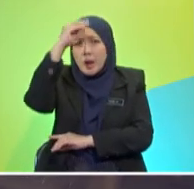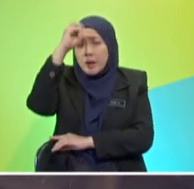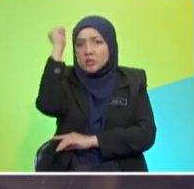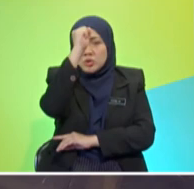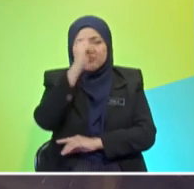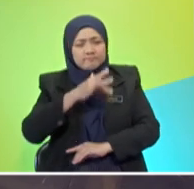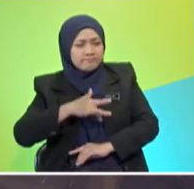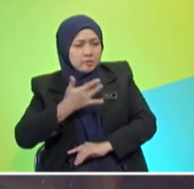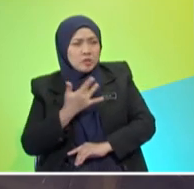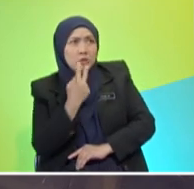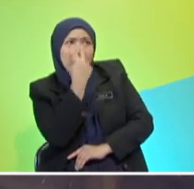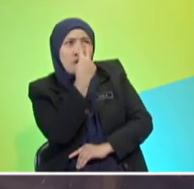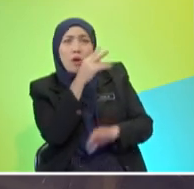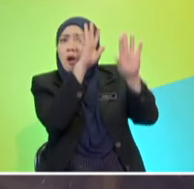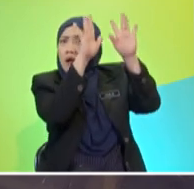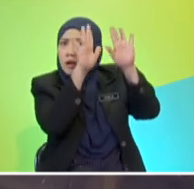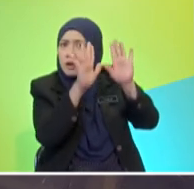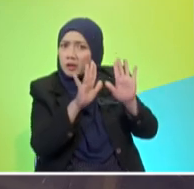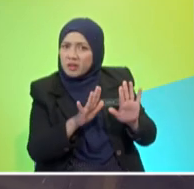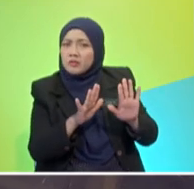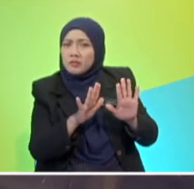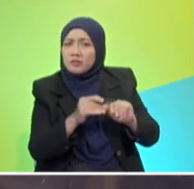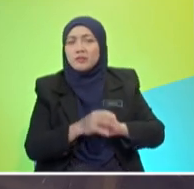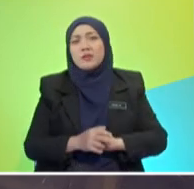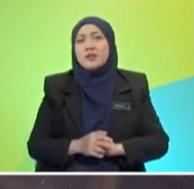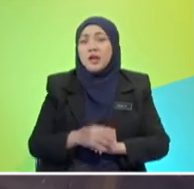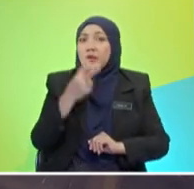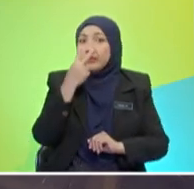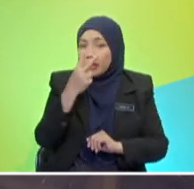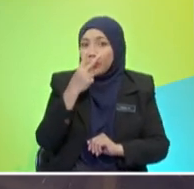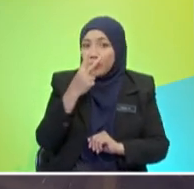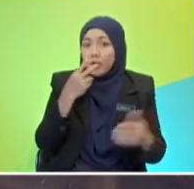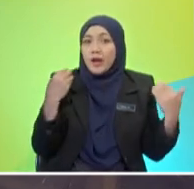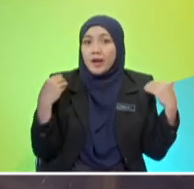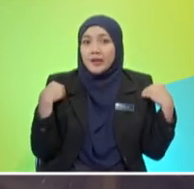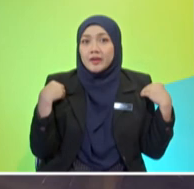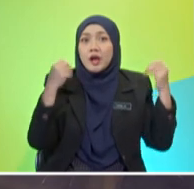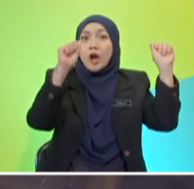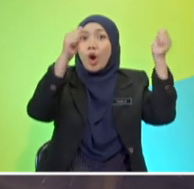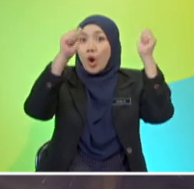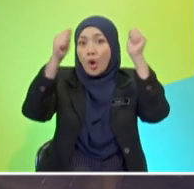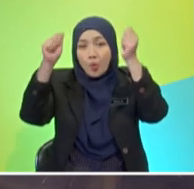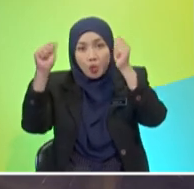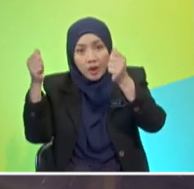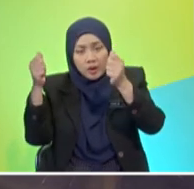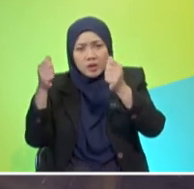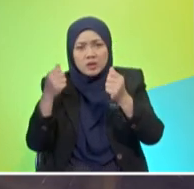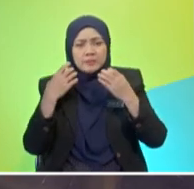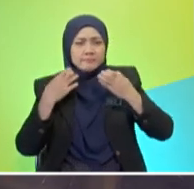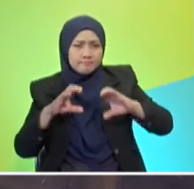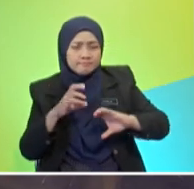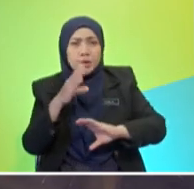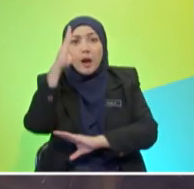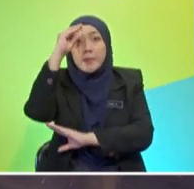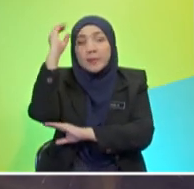hari nampak macam nak hujan kan cikgu? Okey, contohnya Sean. Sean lihat di hadapan kita ni ada awan. Cuba Sean lihat kalau kita